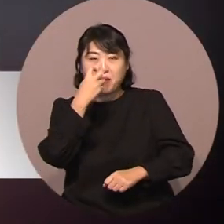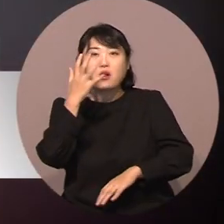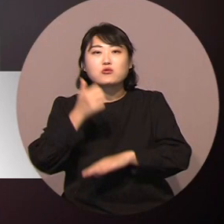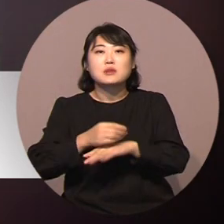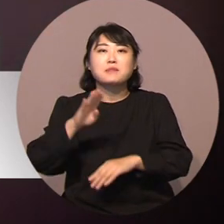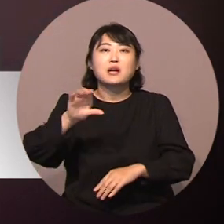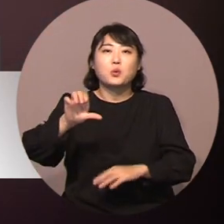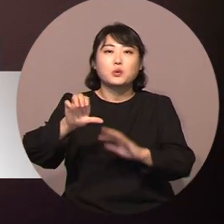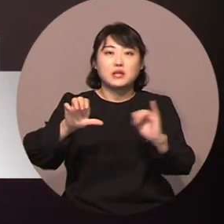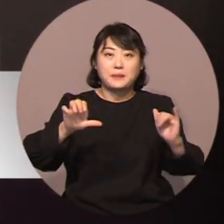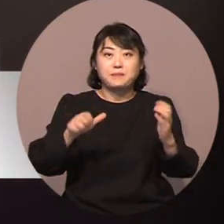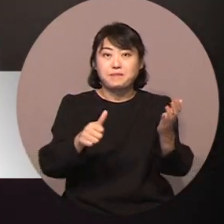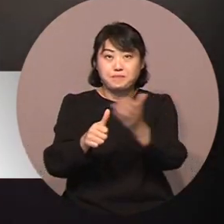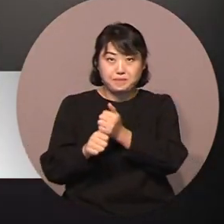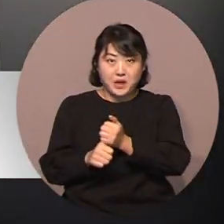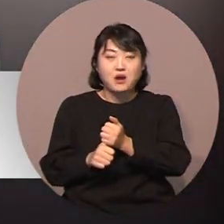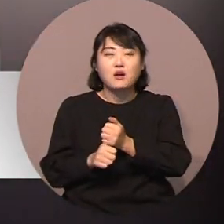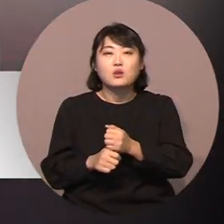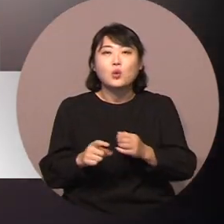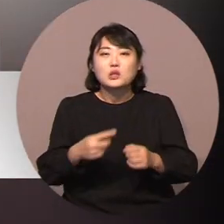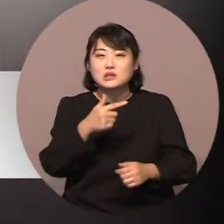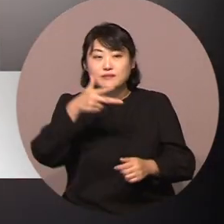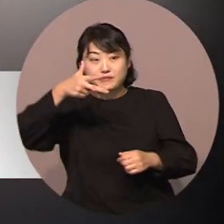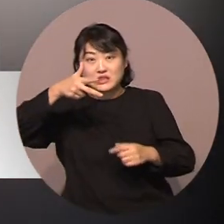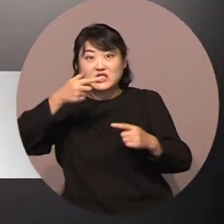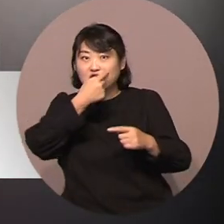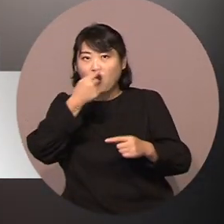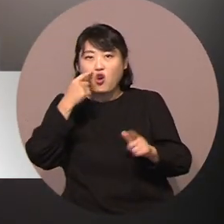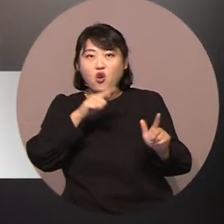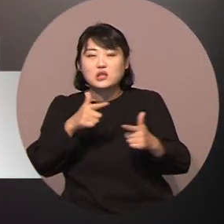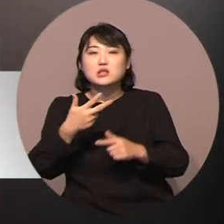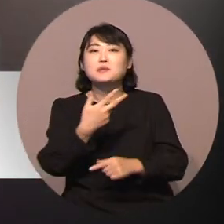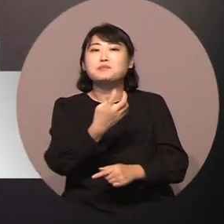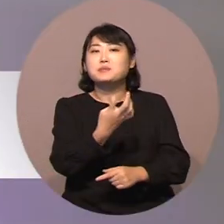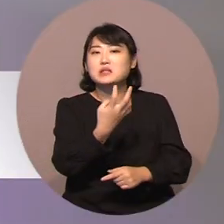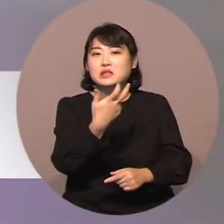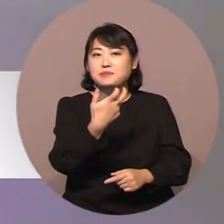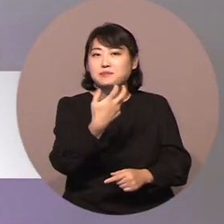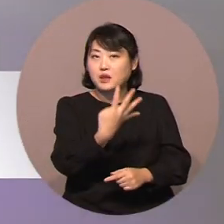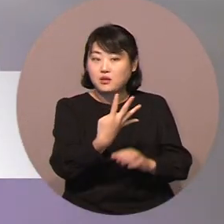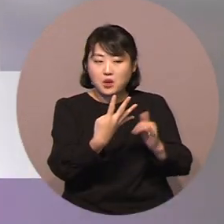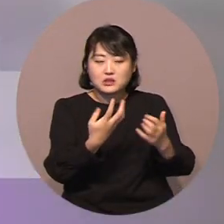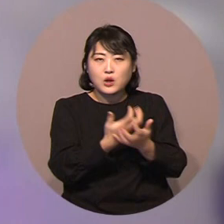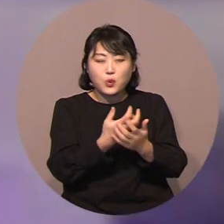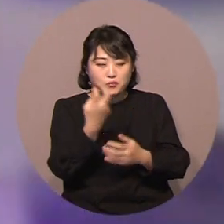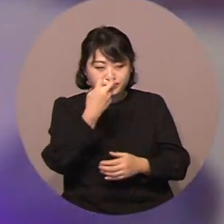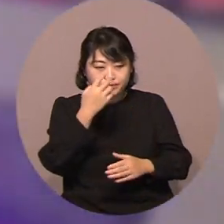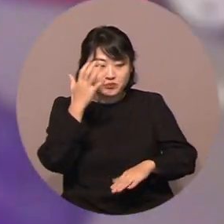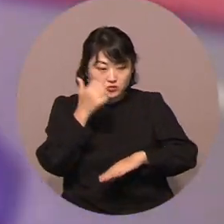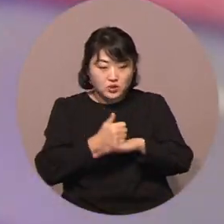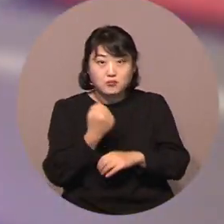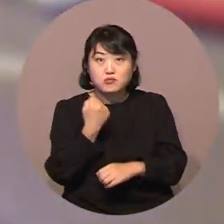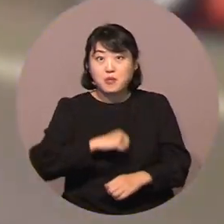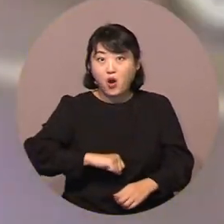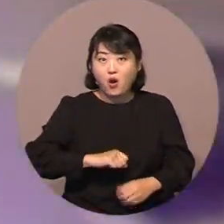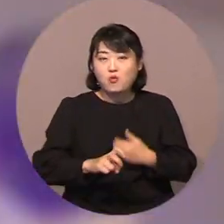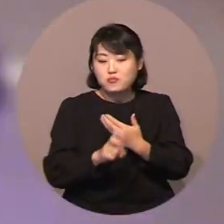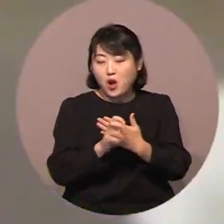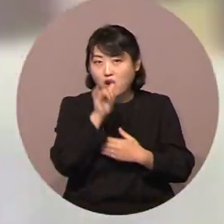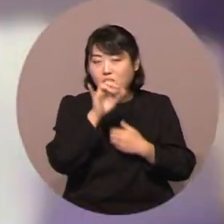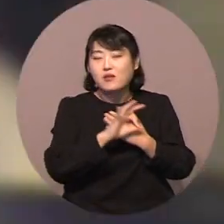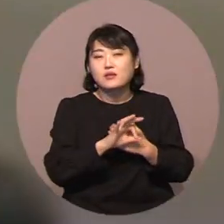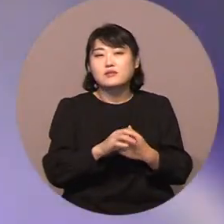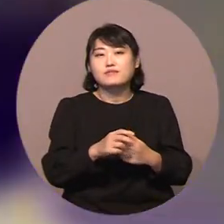마 명을 고했고 체증을 통해 확보한 른 네명에 대해서도 자료를 분석해 위법 행위가 확인되면 사법